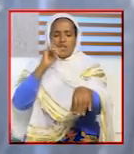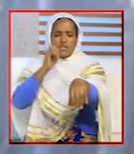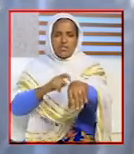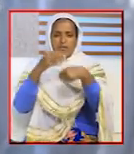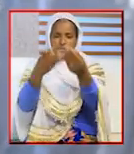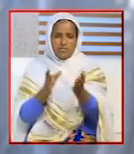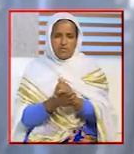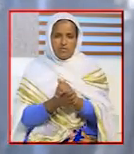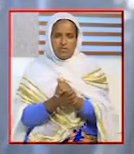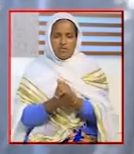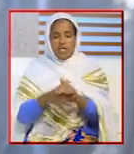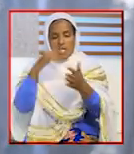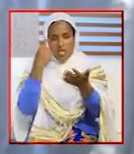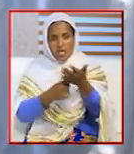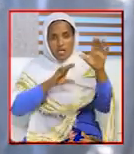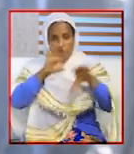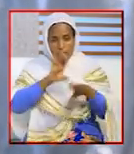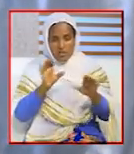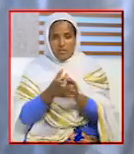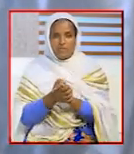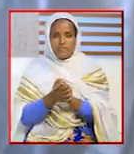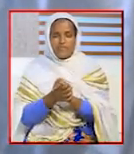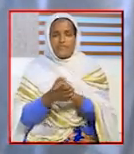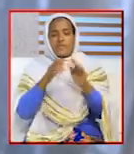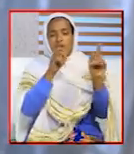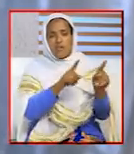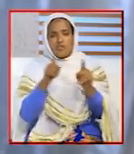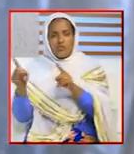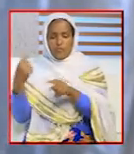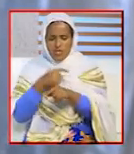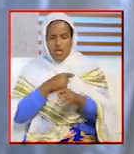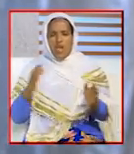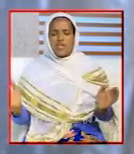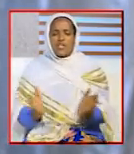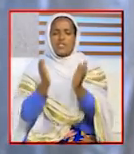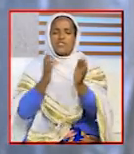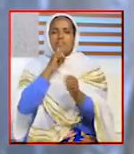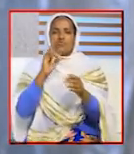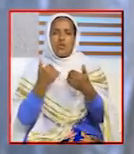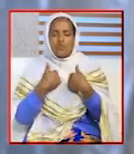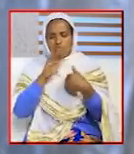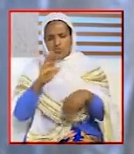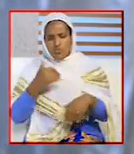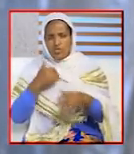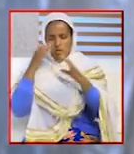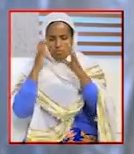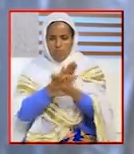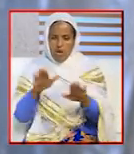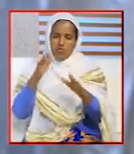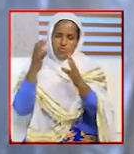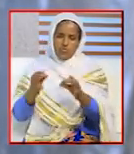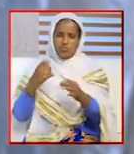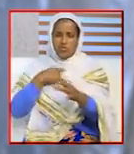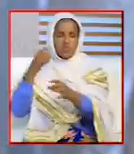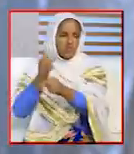ጊዜ መስጠት ቀድም ተብሏል ይፈልጋል። ይሄን ለማድረግ እንደውም እየተጽናናን ያለ ነው። በቃ ልጆቼ ያው ተወሰነ ያደርጋሉ